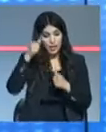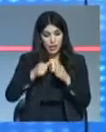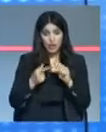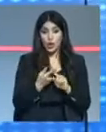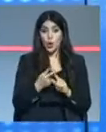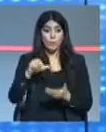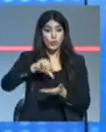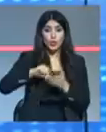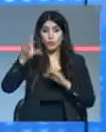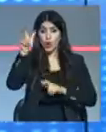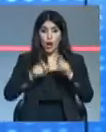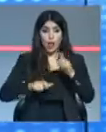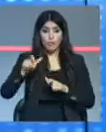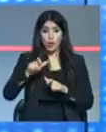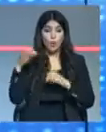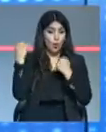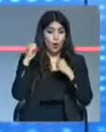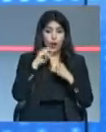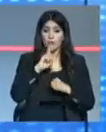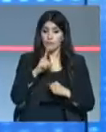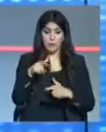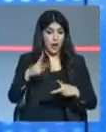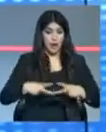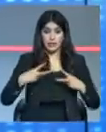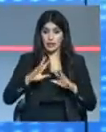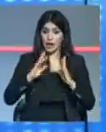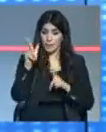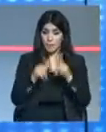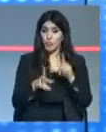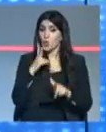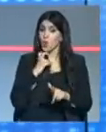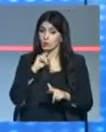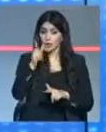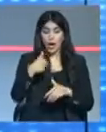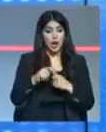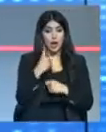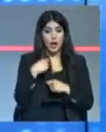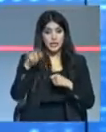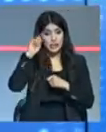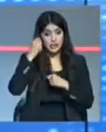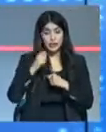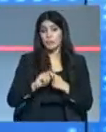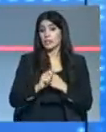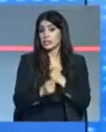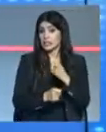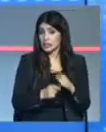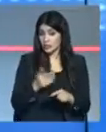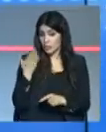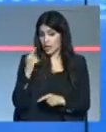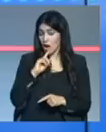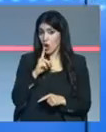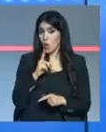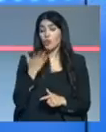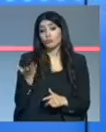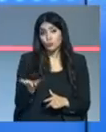الشارع ما فيه شك ان المحتجين والامنيين فقط في سير الطبيعي الحياه العامه صادر ذلك مع يوم سبت مع يوم قضاء الحاجه يوميا وامتع